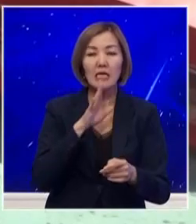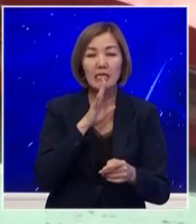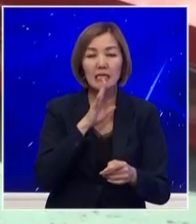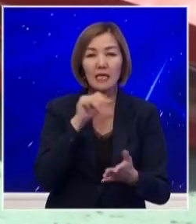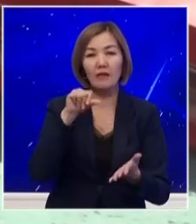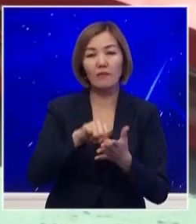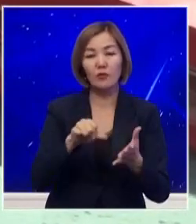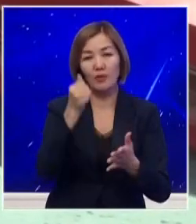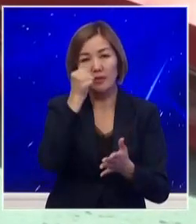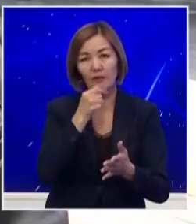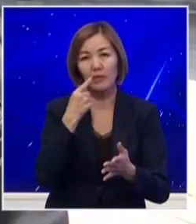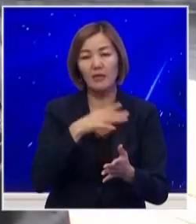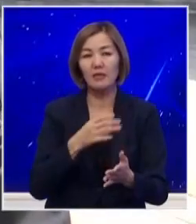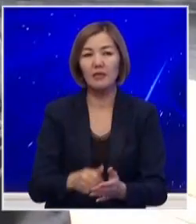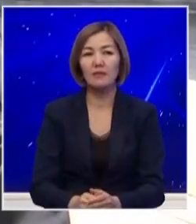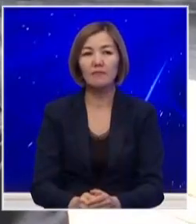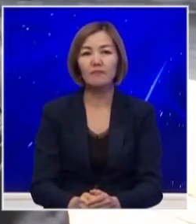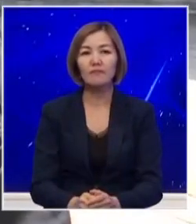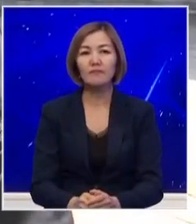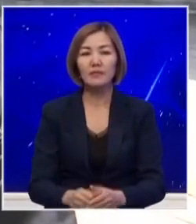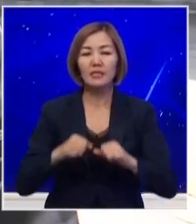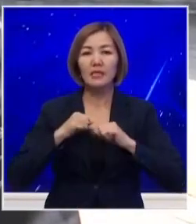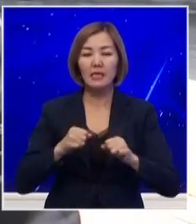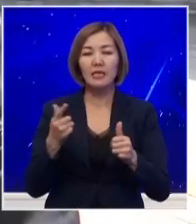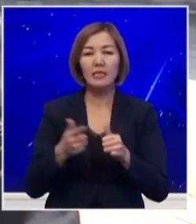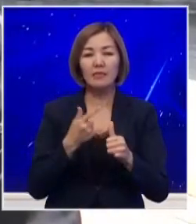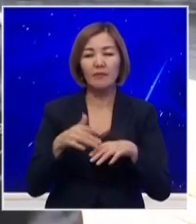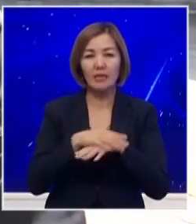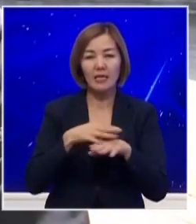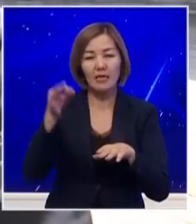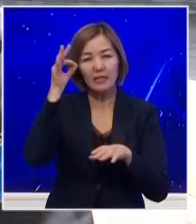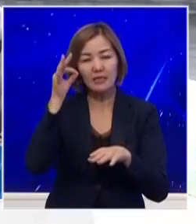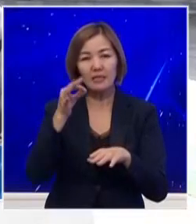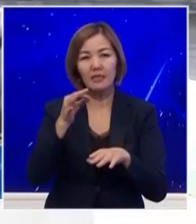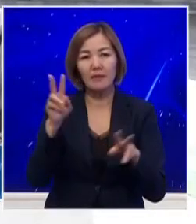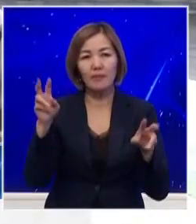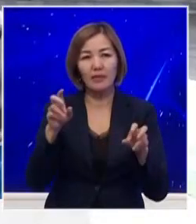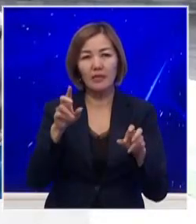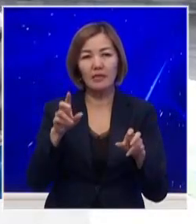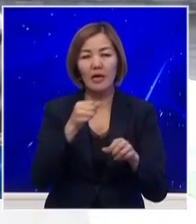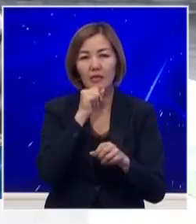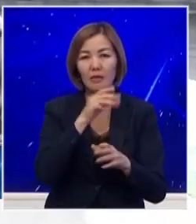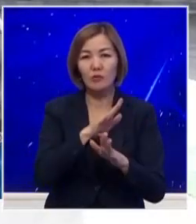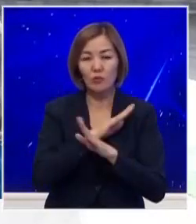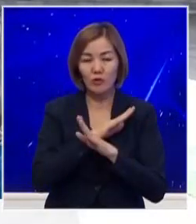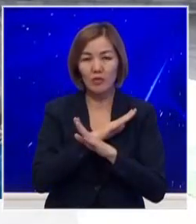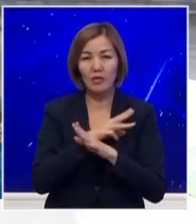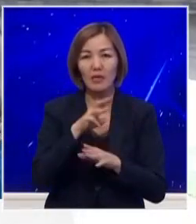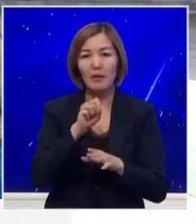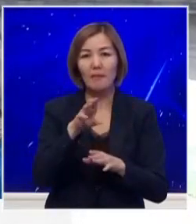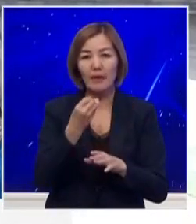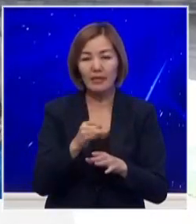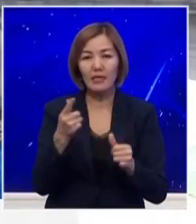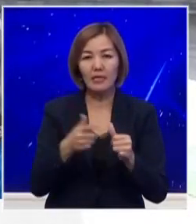сөйлеп алғысын білдірді. Ер есімді ел есінде дегенде, атамыздың өзі өлсе де Матай деген